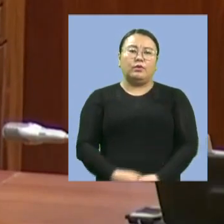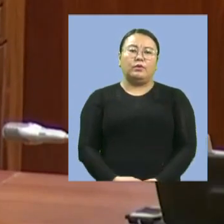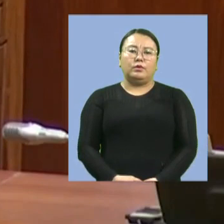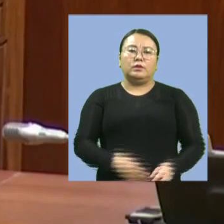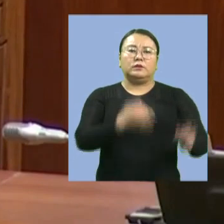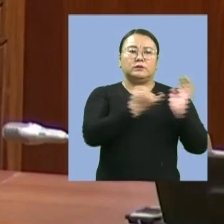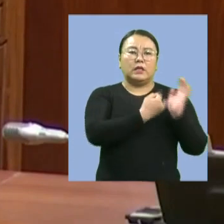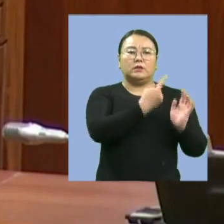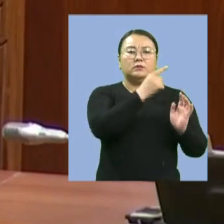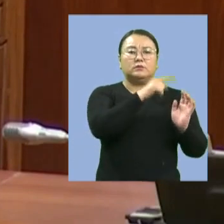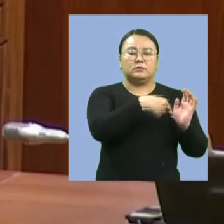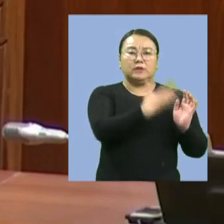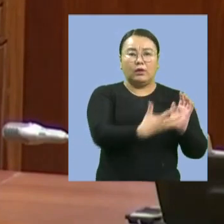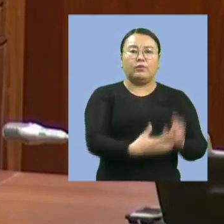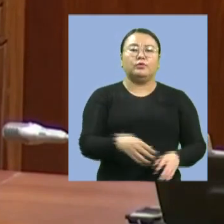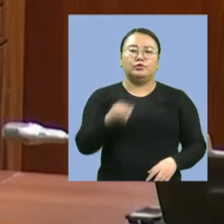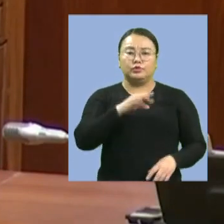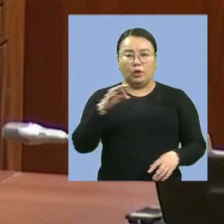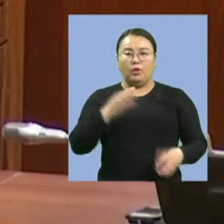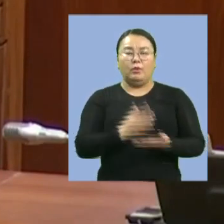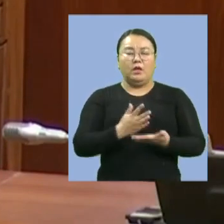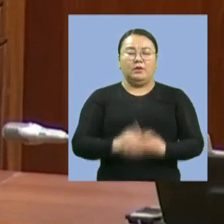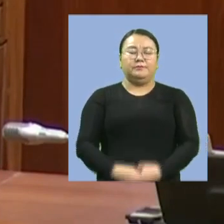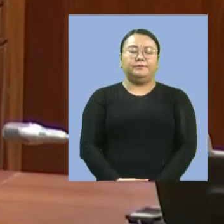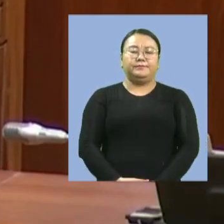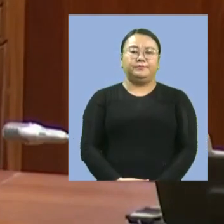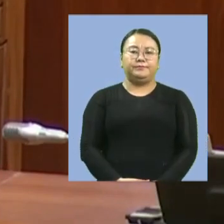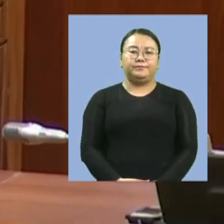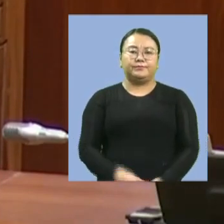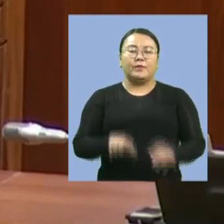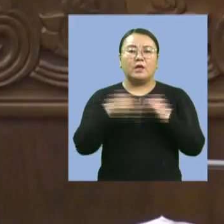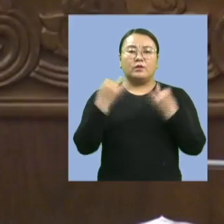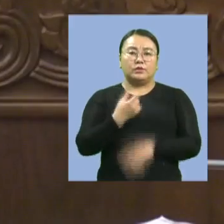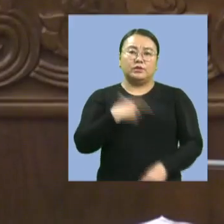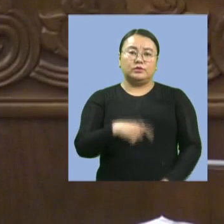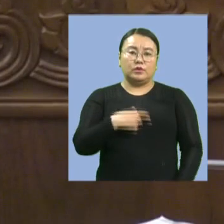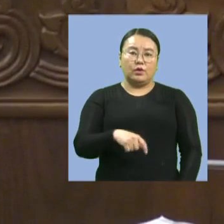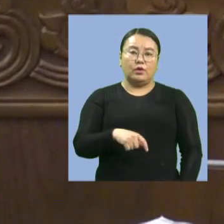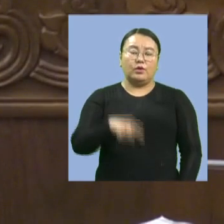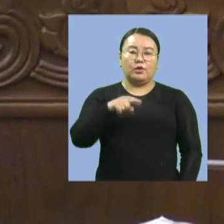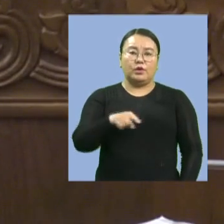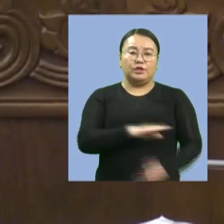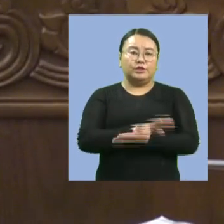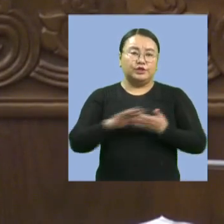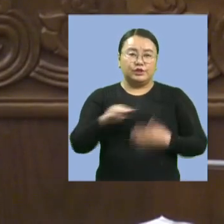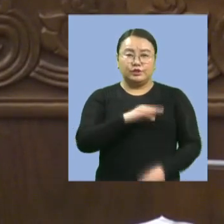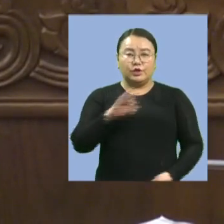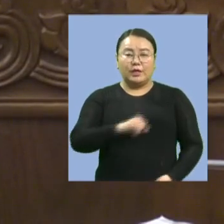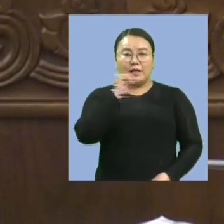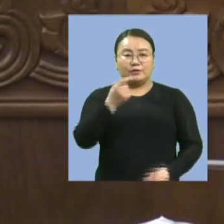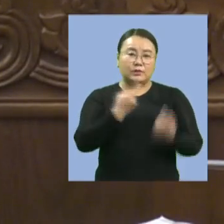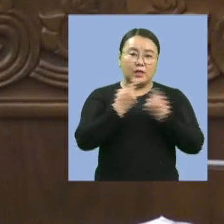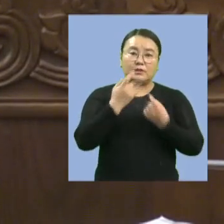60, 61, 5 ч гэсэн ийм хавцаа тоо гарч ирчээд байгаа. Парламентын гишүүдийн тоог өсгөх гэдэг энэ шин